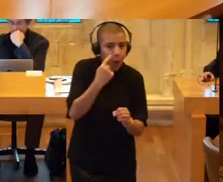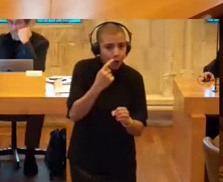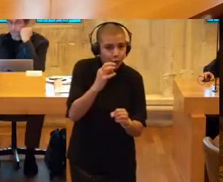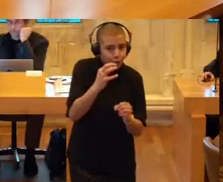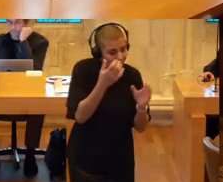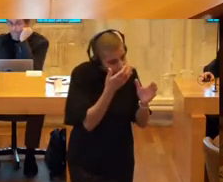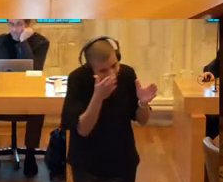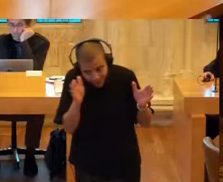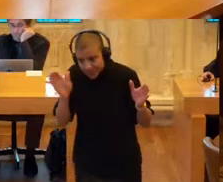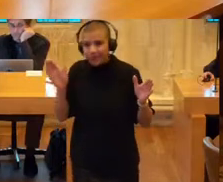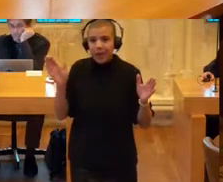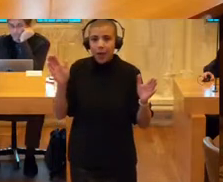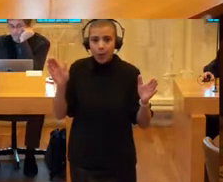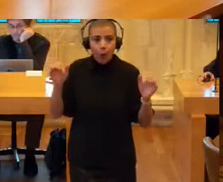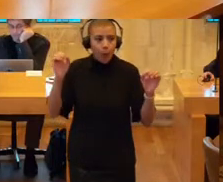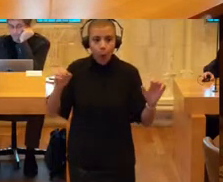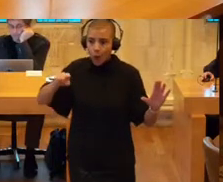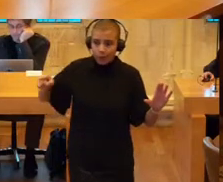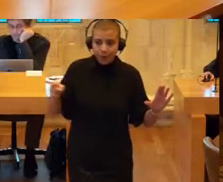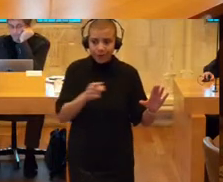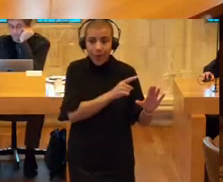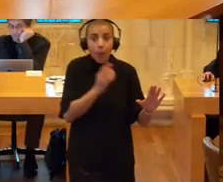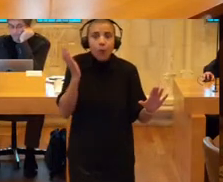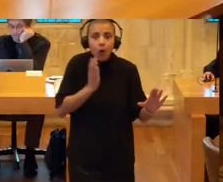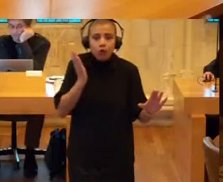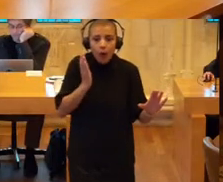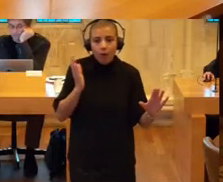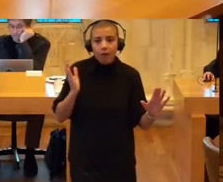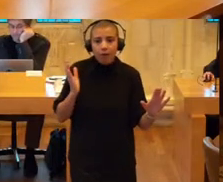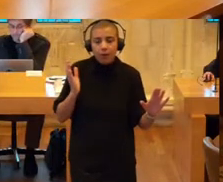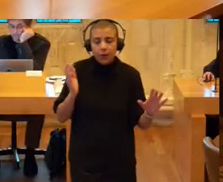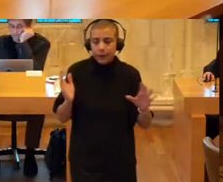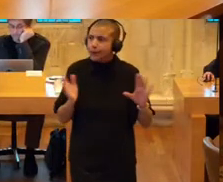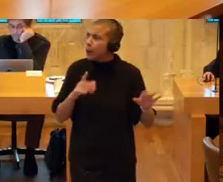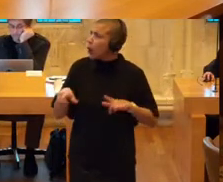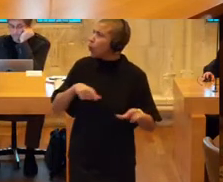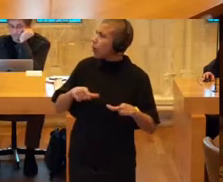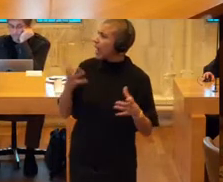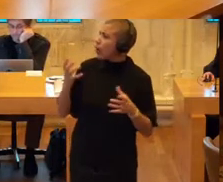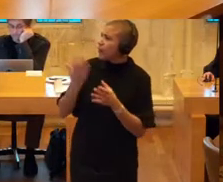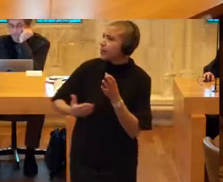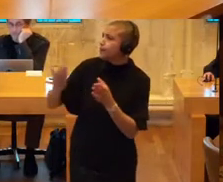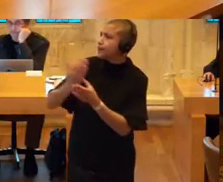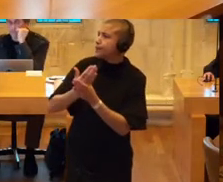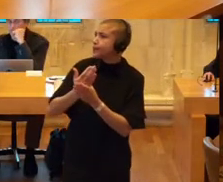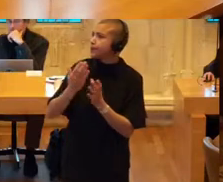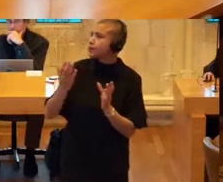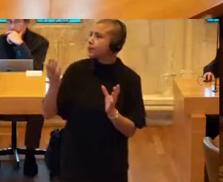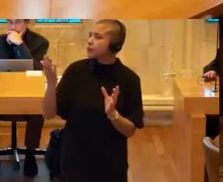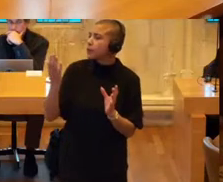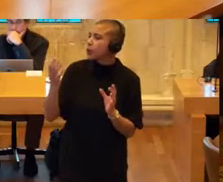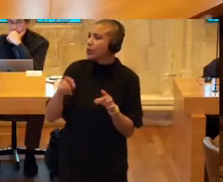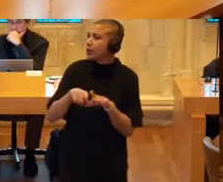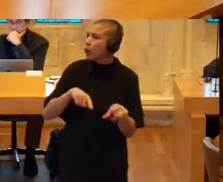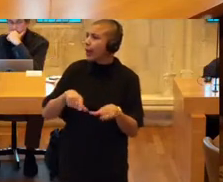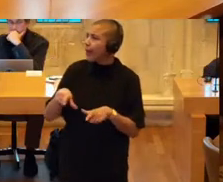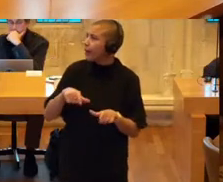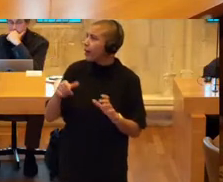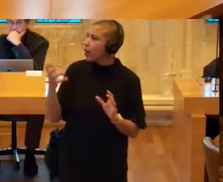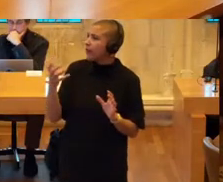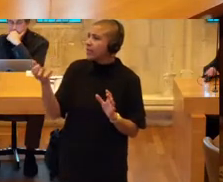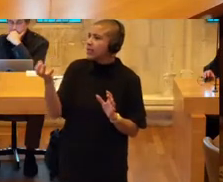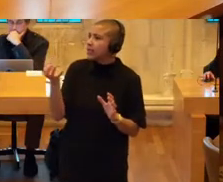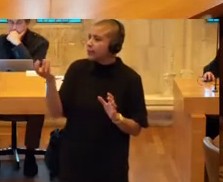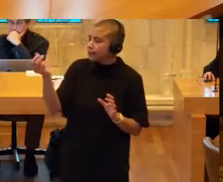Alors, donc, sur le commerce, et puis je vois mon collègue Christian Nel qui voulait intervenir aussi sur des sujets plus généraux, enfin notamment, quand tu m'avais parlé sur